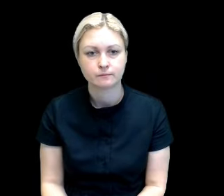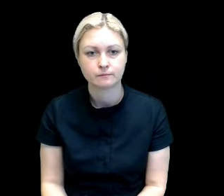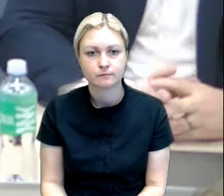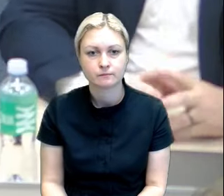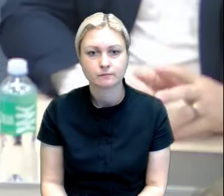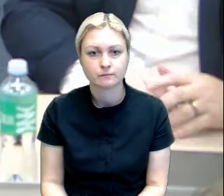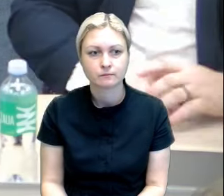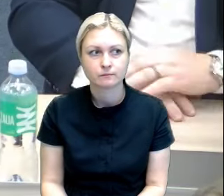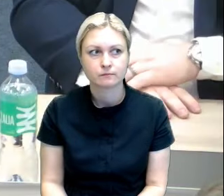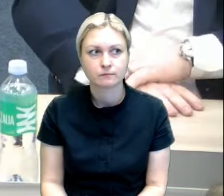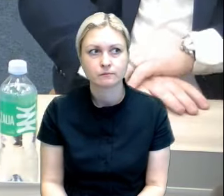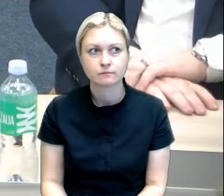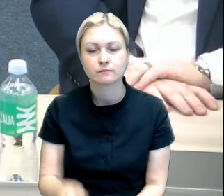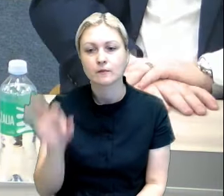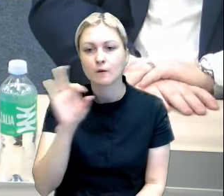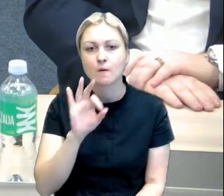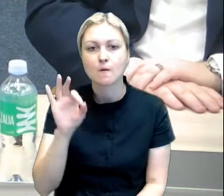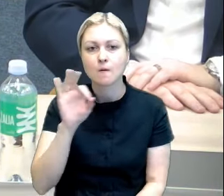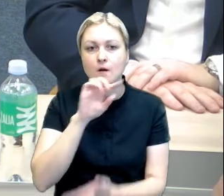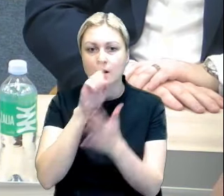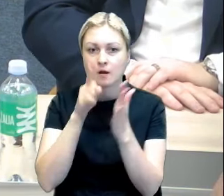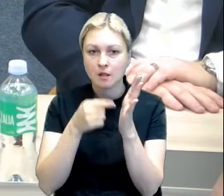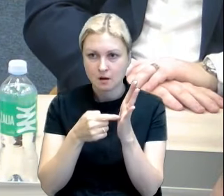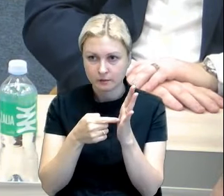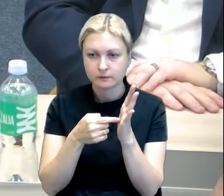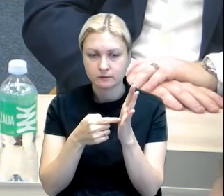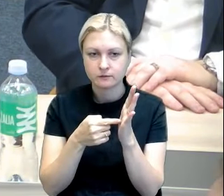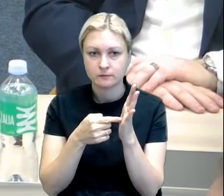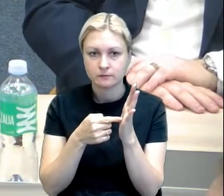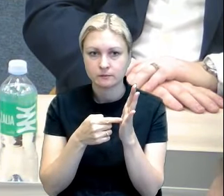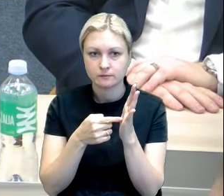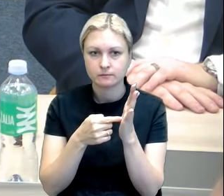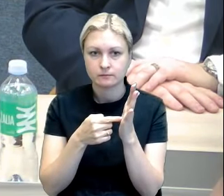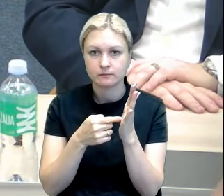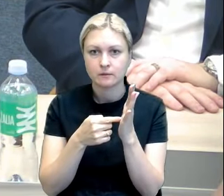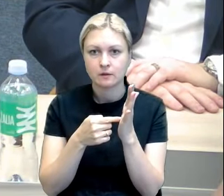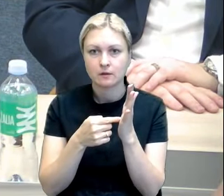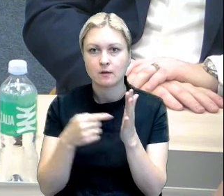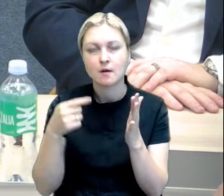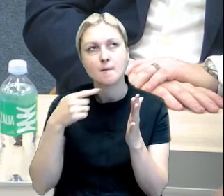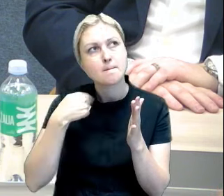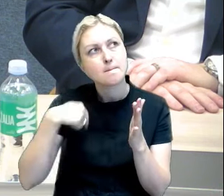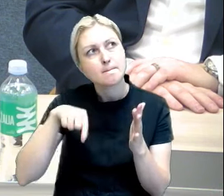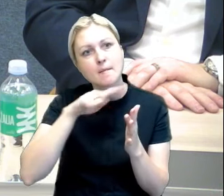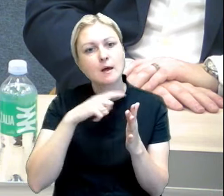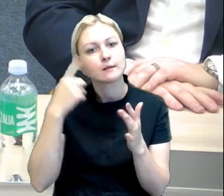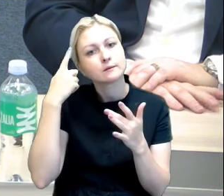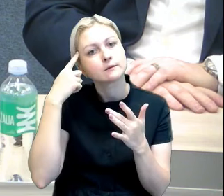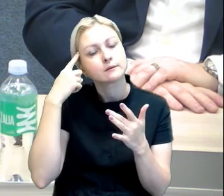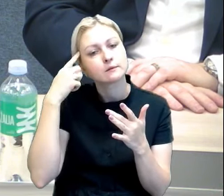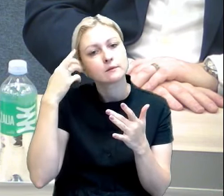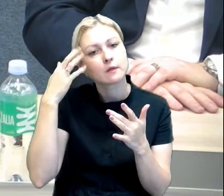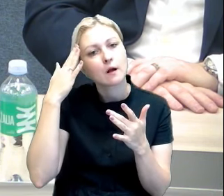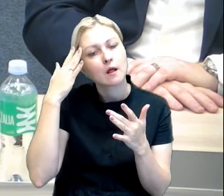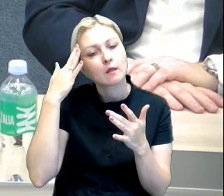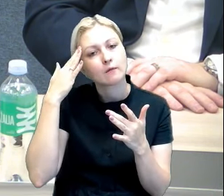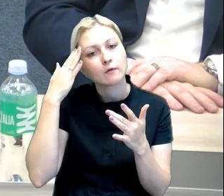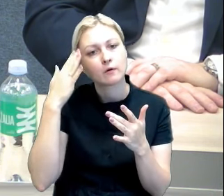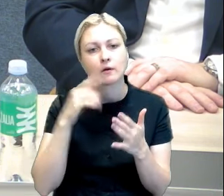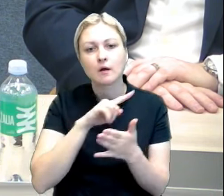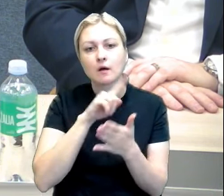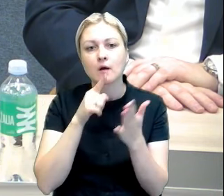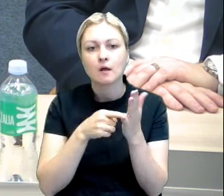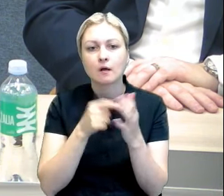tai šiuo klausimu mūsų nuomon yra sekanti mes manyytumėm kad gerai kad šitas klausimas yra darbotvarkė ir